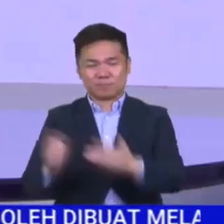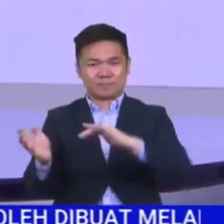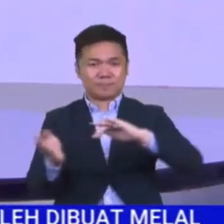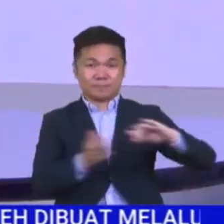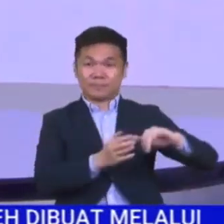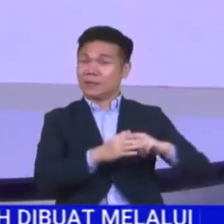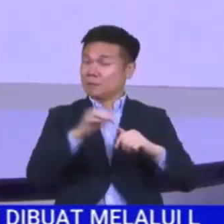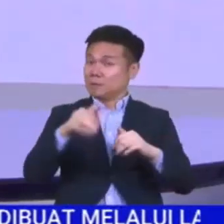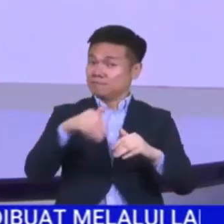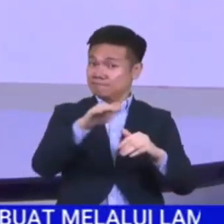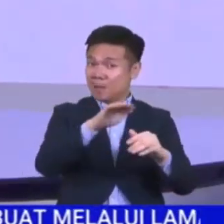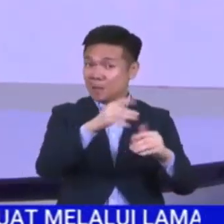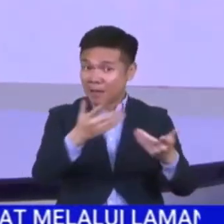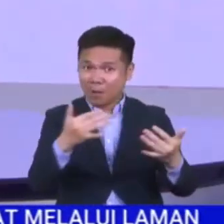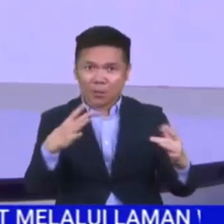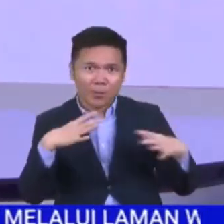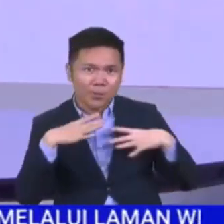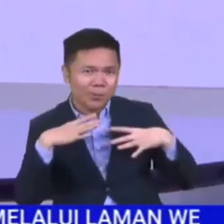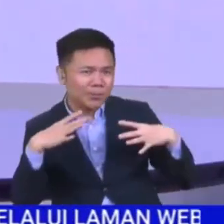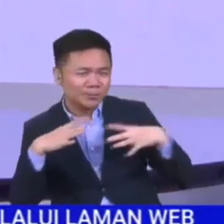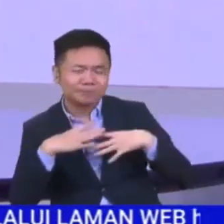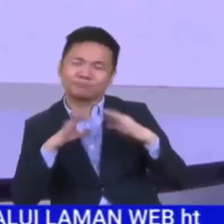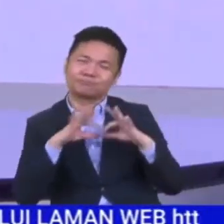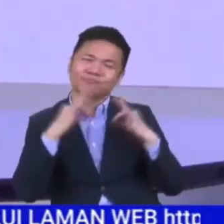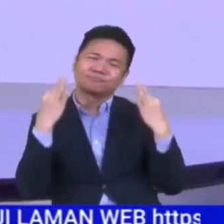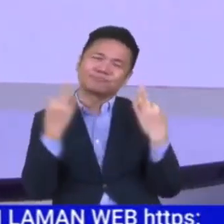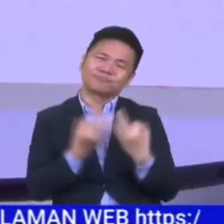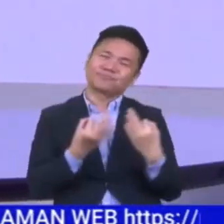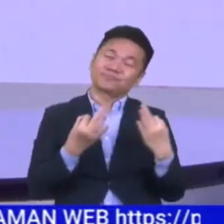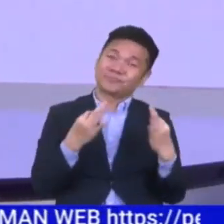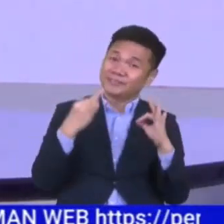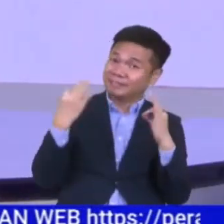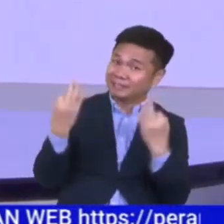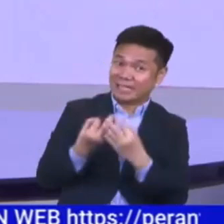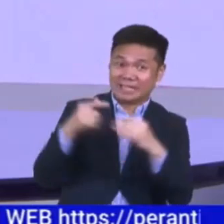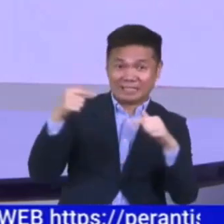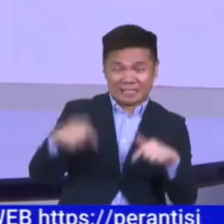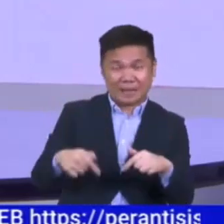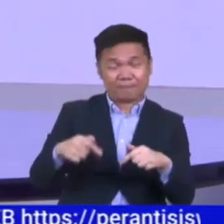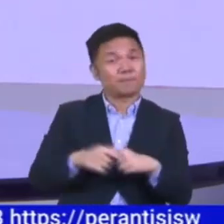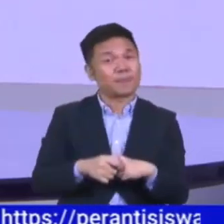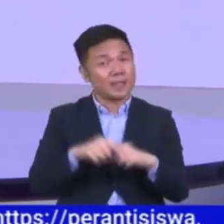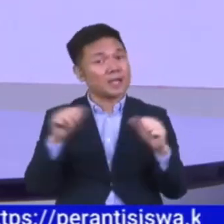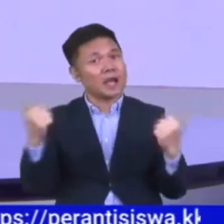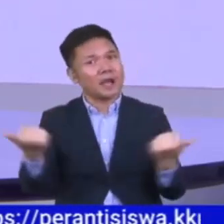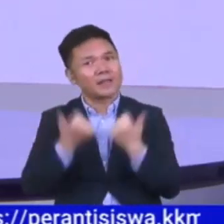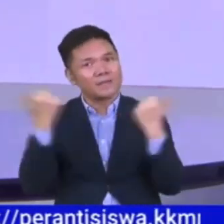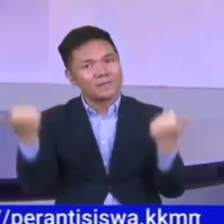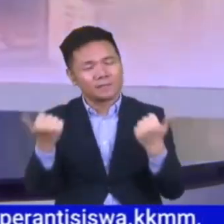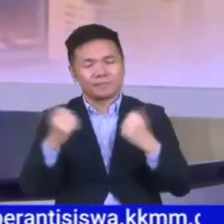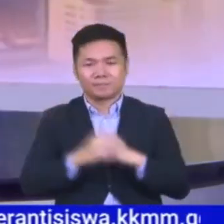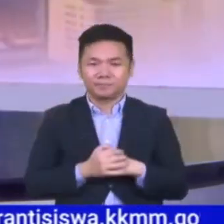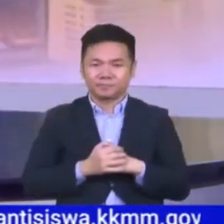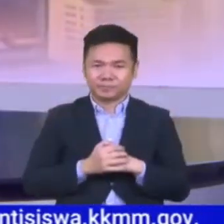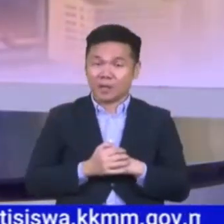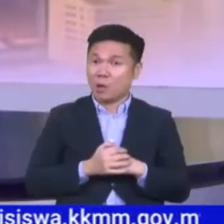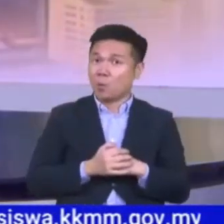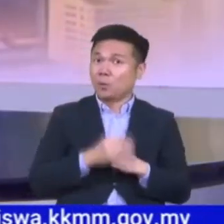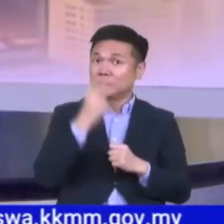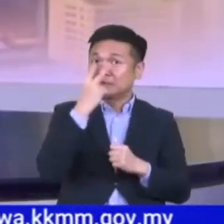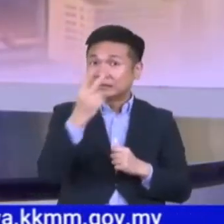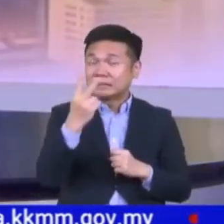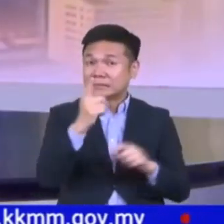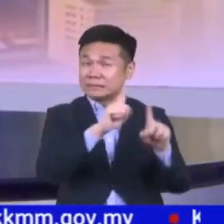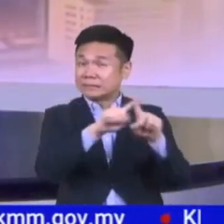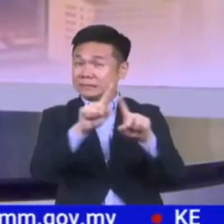Orang ramai mengambil peluang bercuti dan bersantai bersama keluarga sempena cuti terakhir perayaan Aidilfitri. Beberapa tempat tumpuan di sekitar